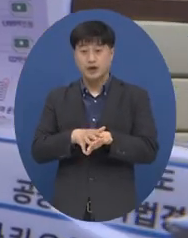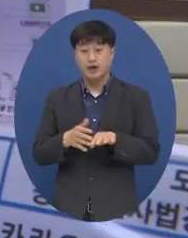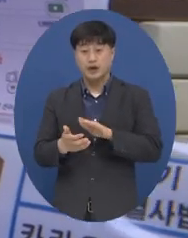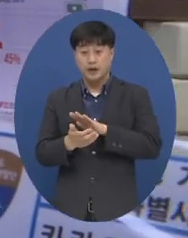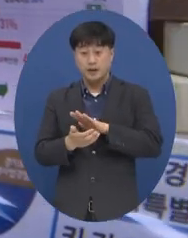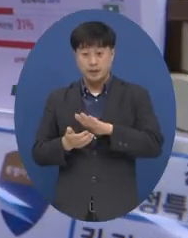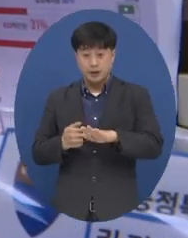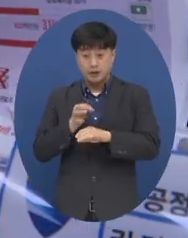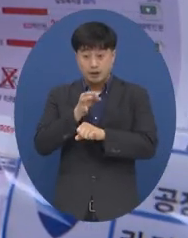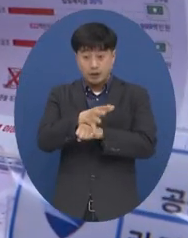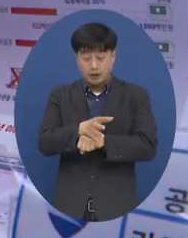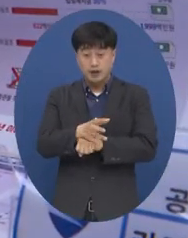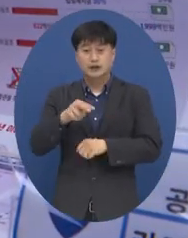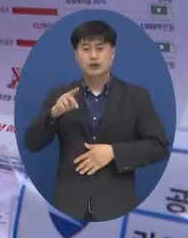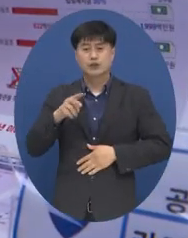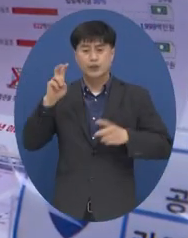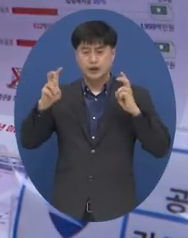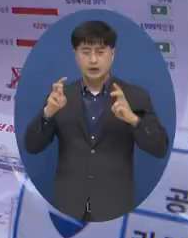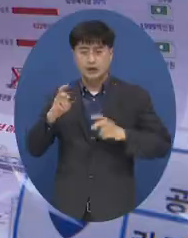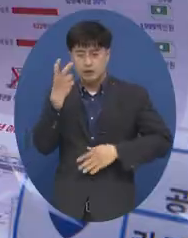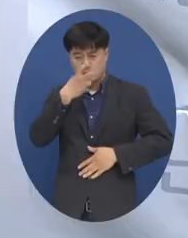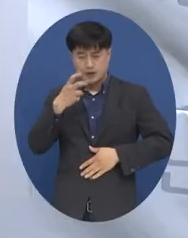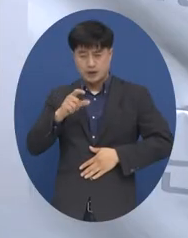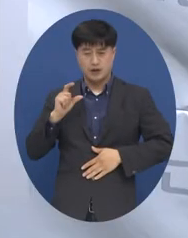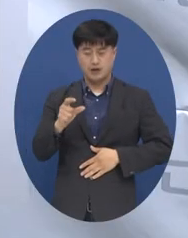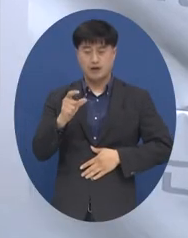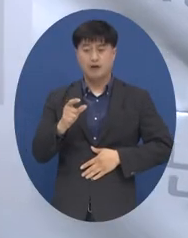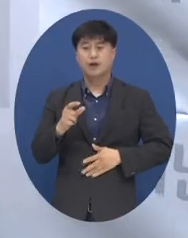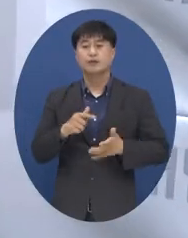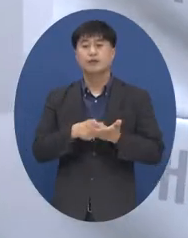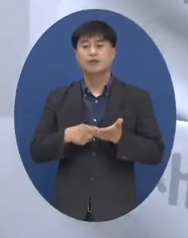조직과 선불식 상조업체의 단속과 수사를 강화해